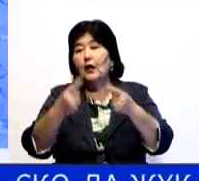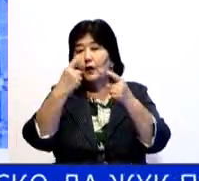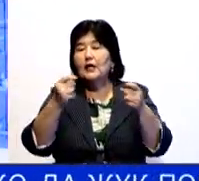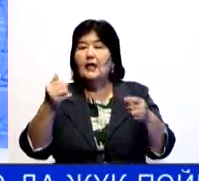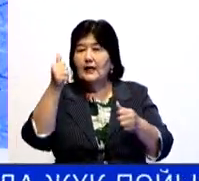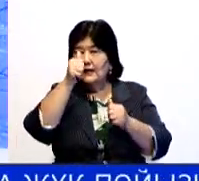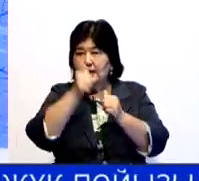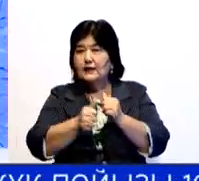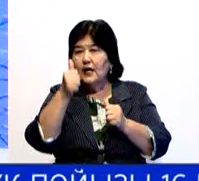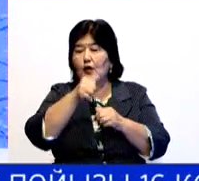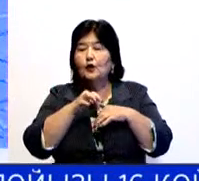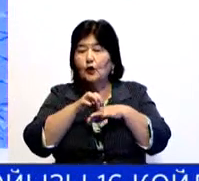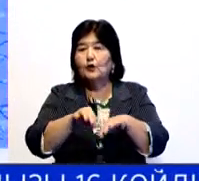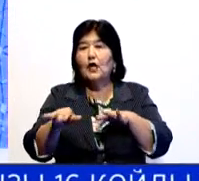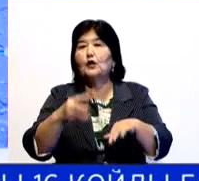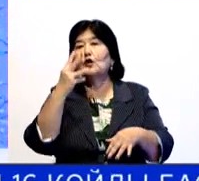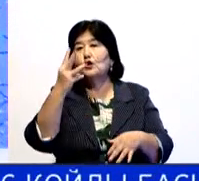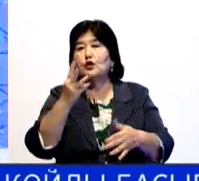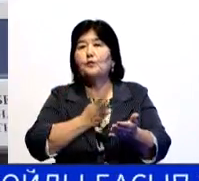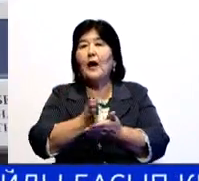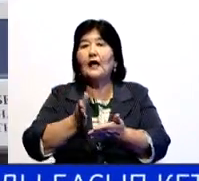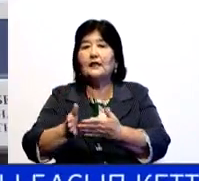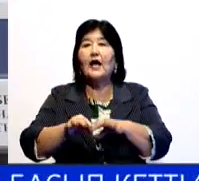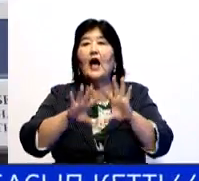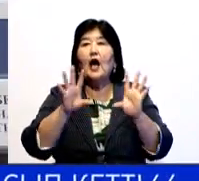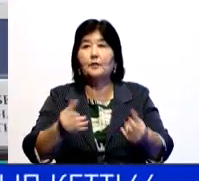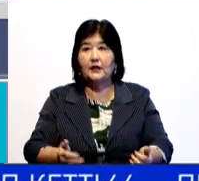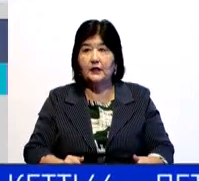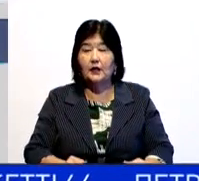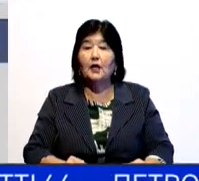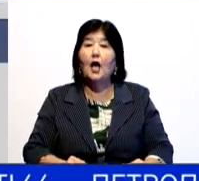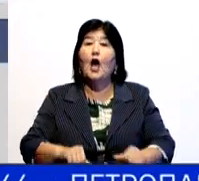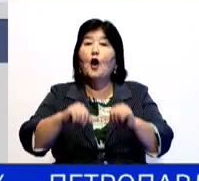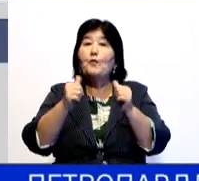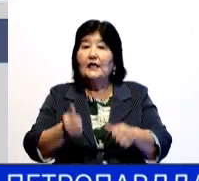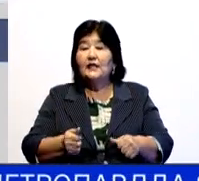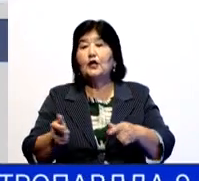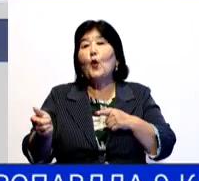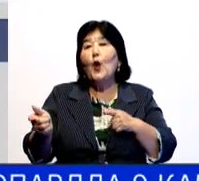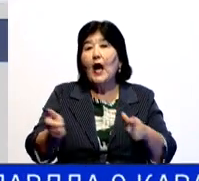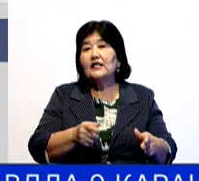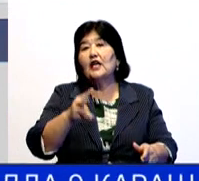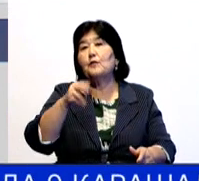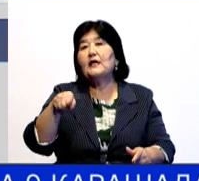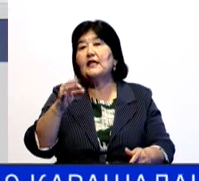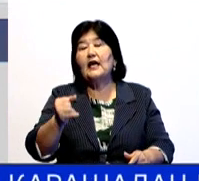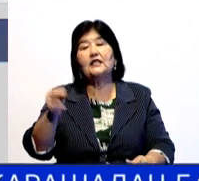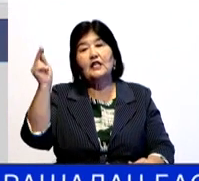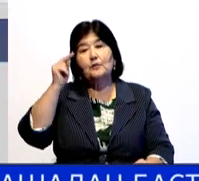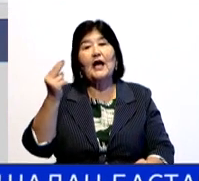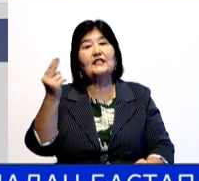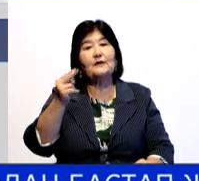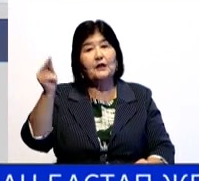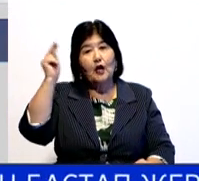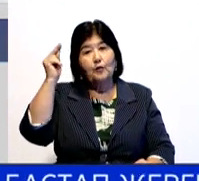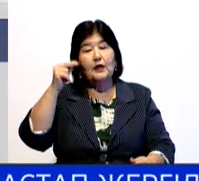тұрақты ұйымдастырылатын шара үш бағытты қамтиды. Модельдеу, әзірлеу және медиа және білім, цифрлық білім бағыты